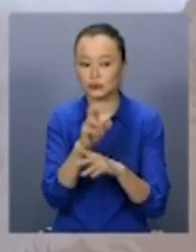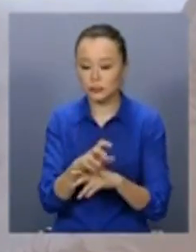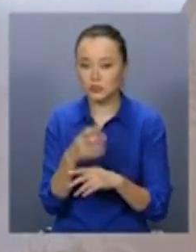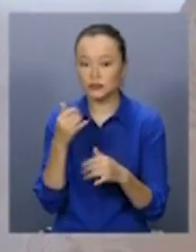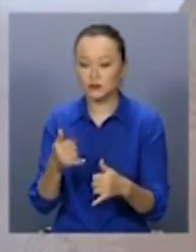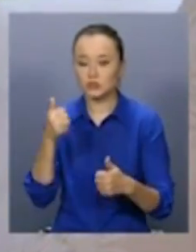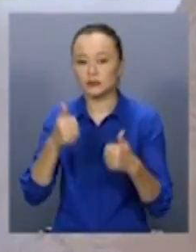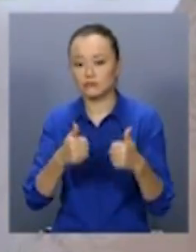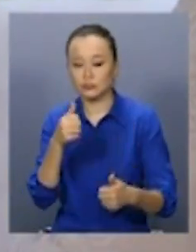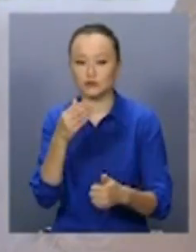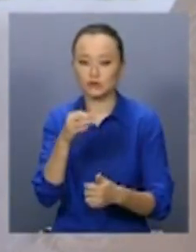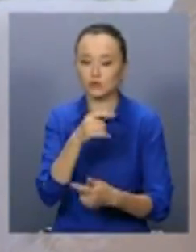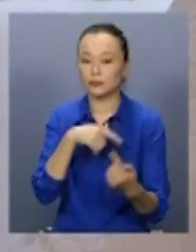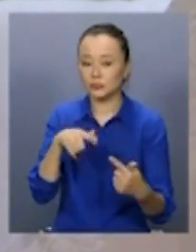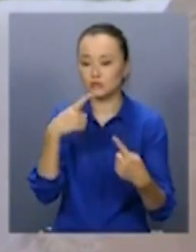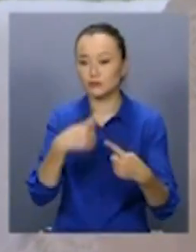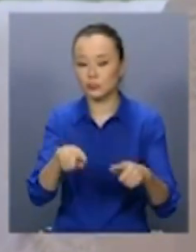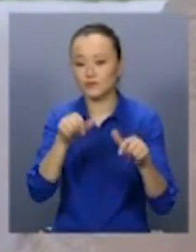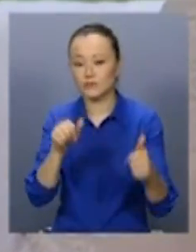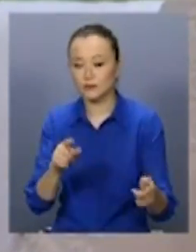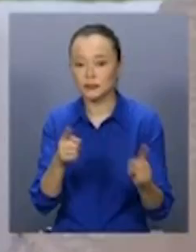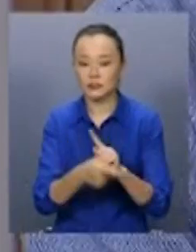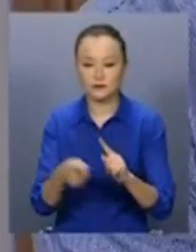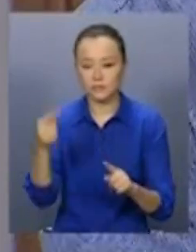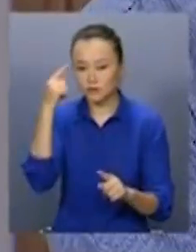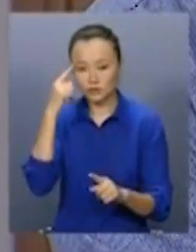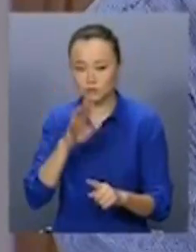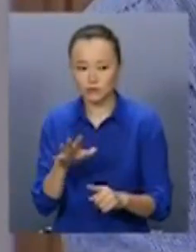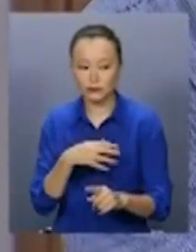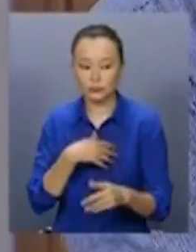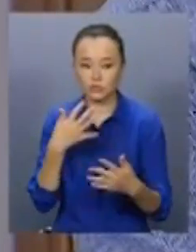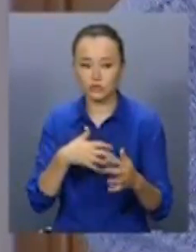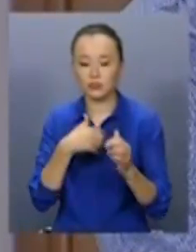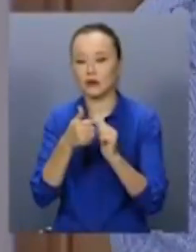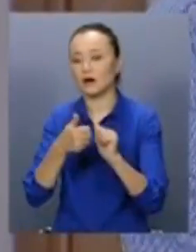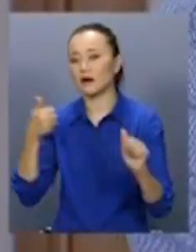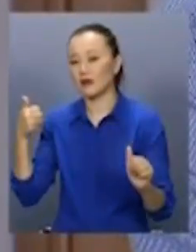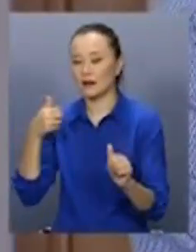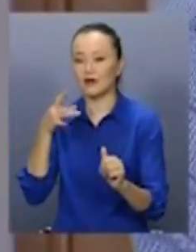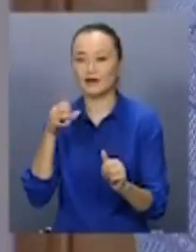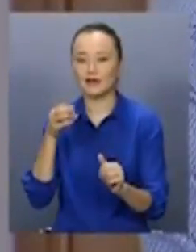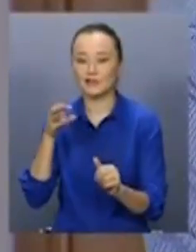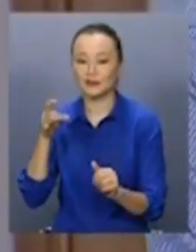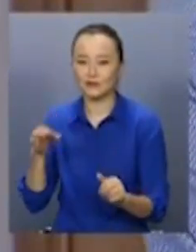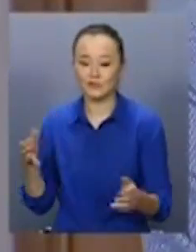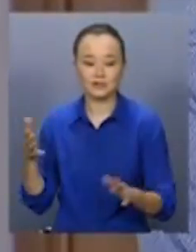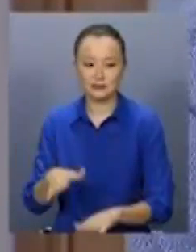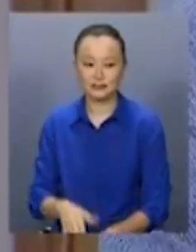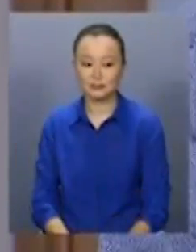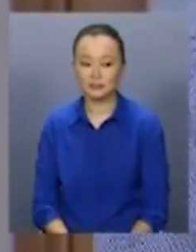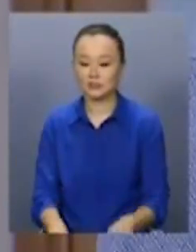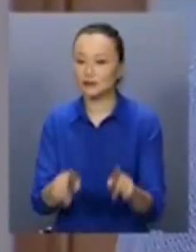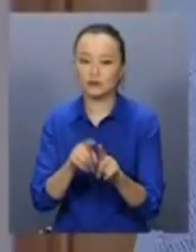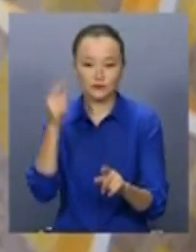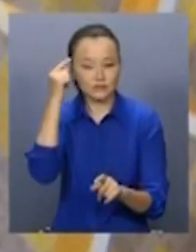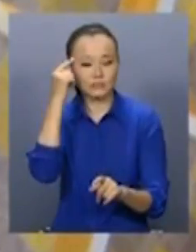бәсеке, шоу-бизнестің форматы да өзгерді. Кейде ойламайсыз ба? Артта қалып, ретро әнші деңгейінде қалып қойған жоқпын ба деп, ондай ой болмай